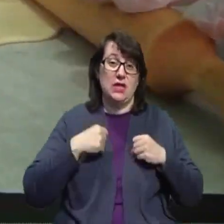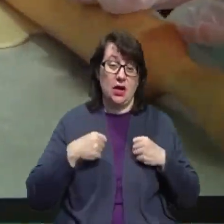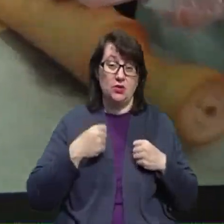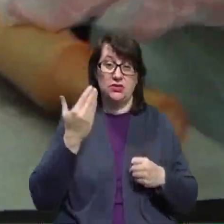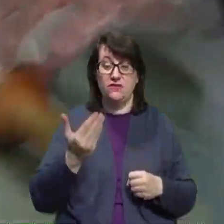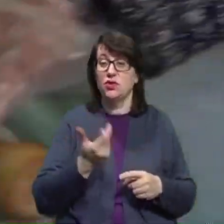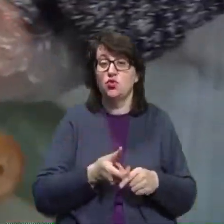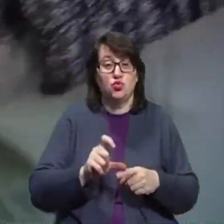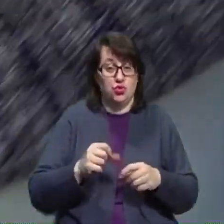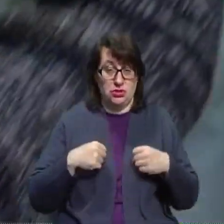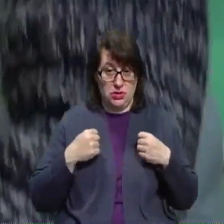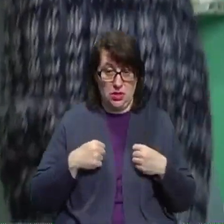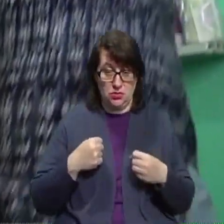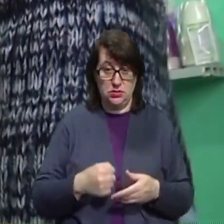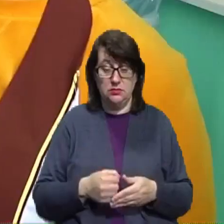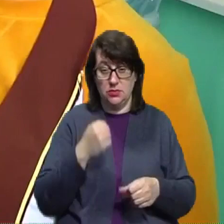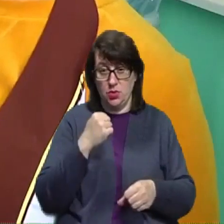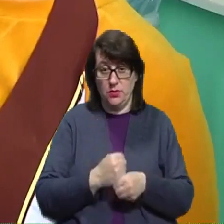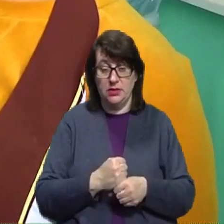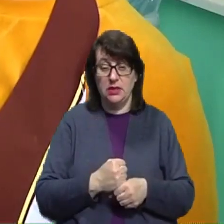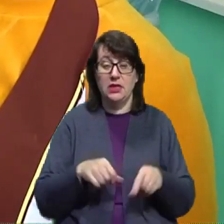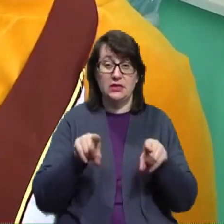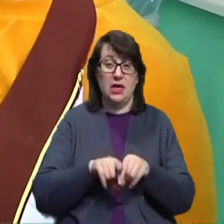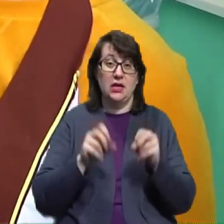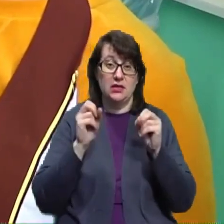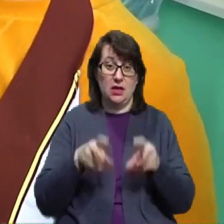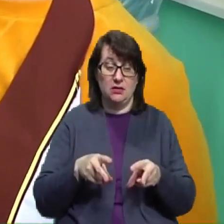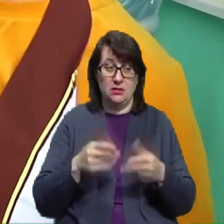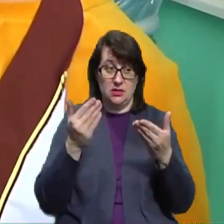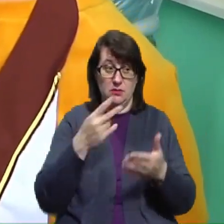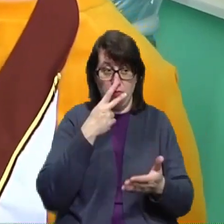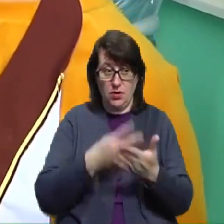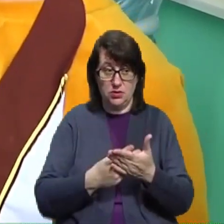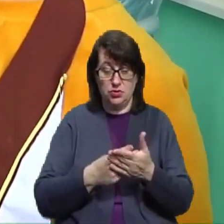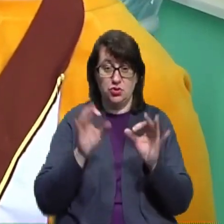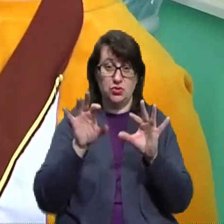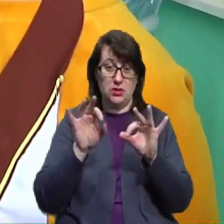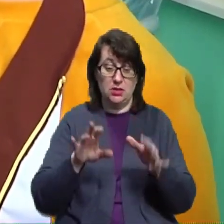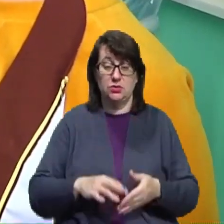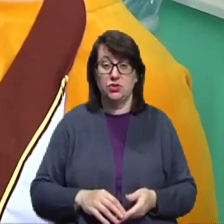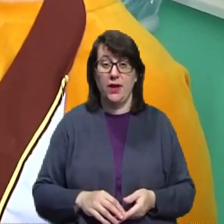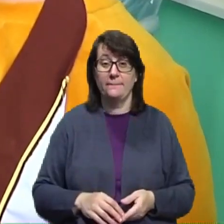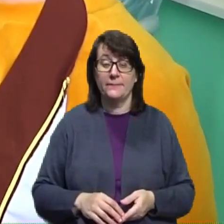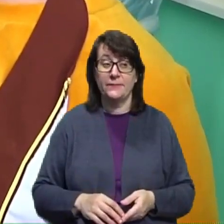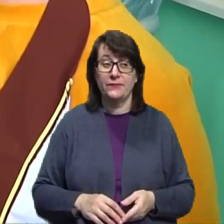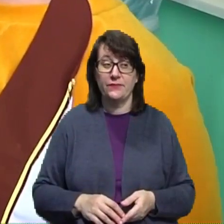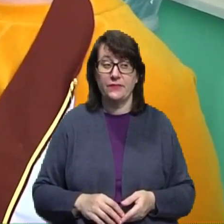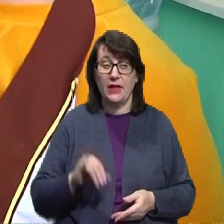дуже стараються робити так, як їм показуєш, розказуєш, і